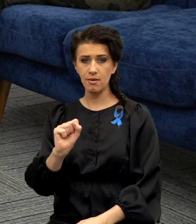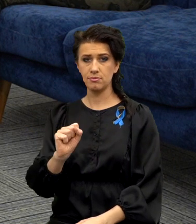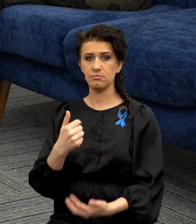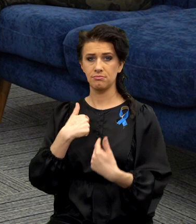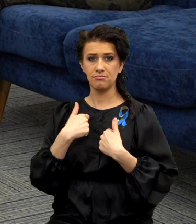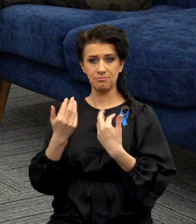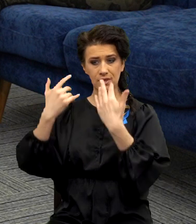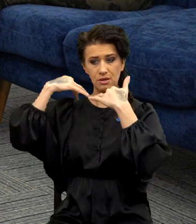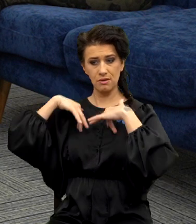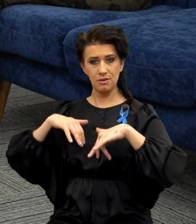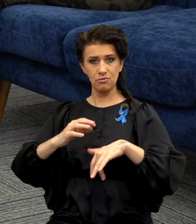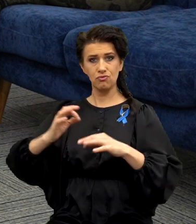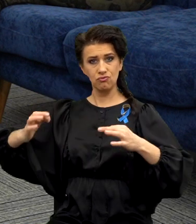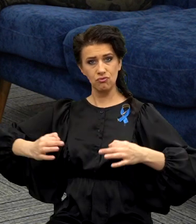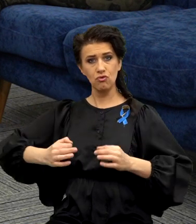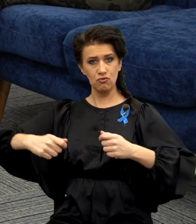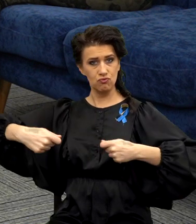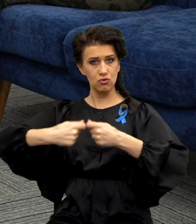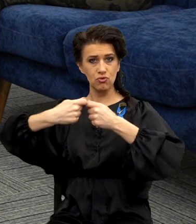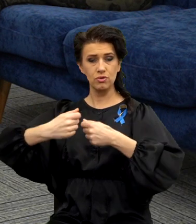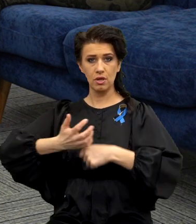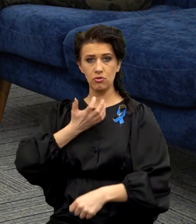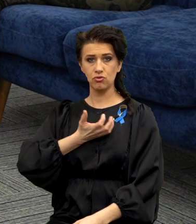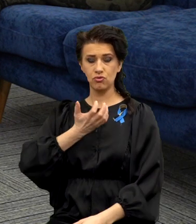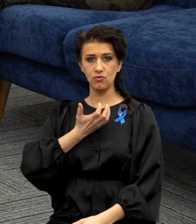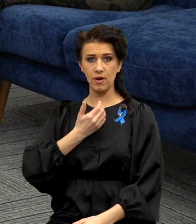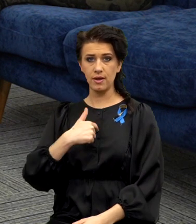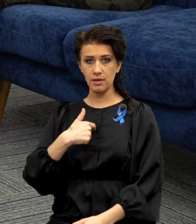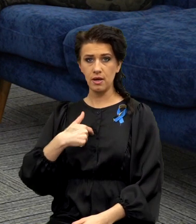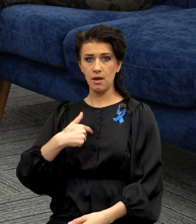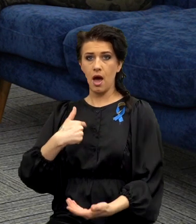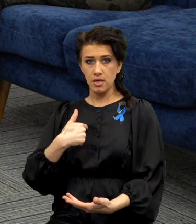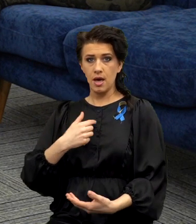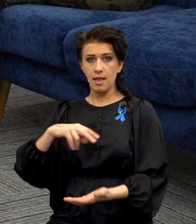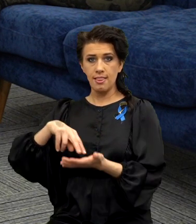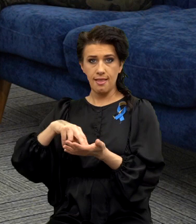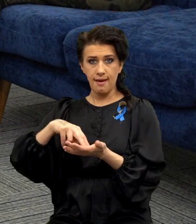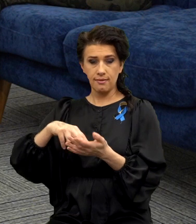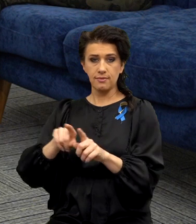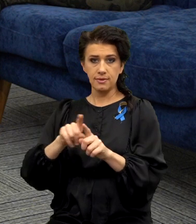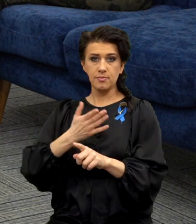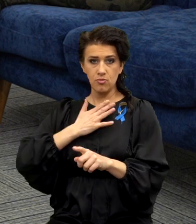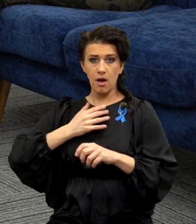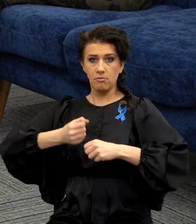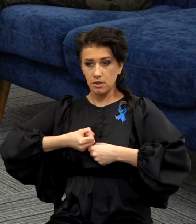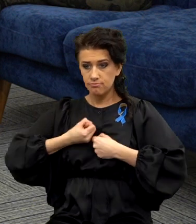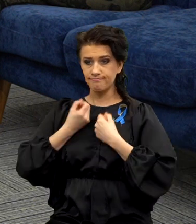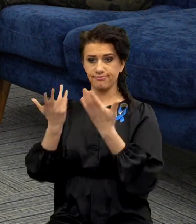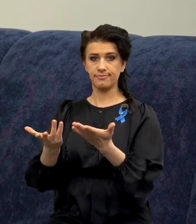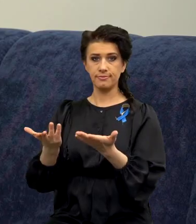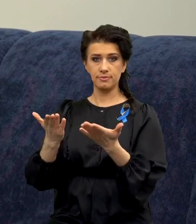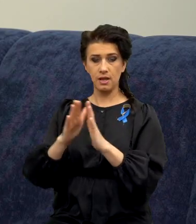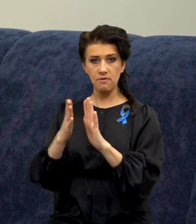takim współodczuwaniu za bardzo też nie dzielili się swoim lękiem, tak, i swoim strachem